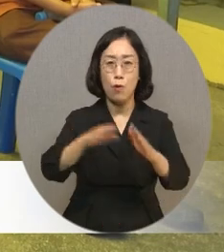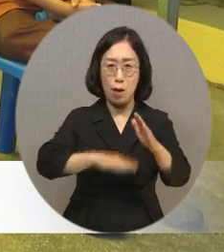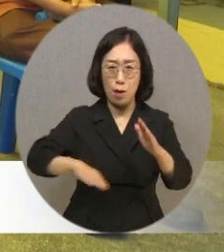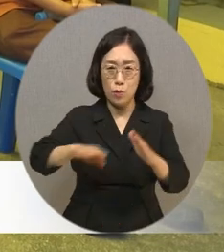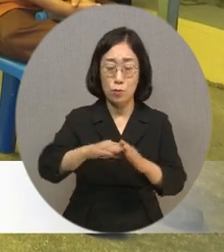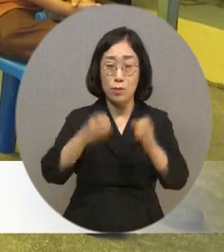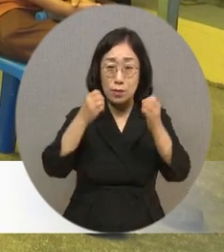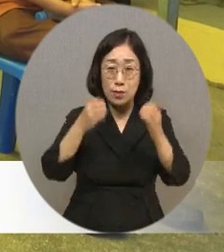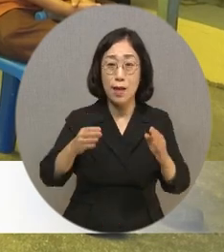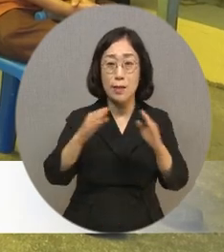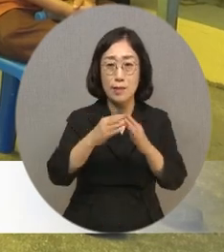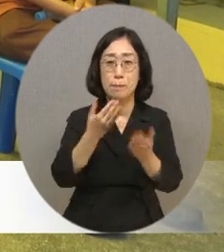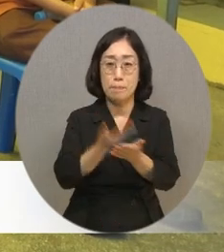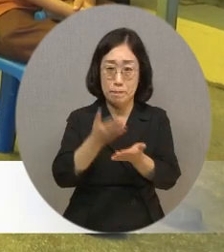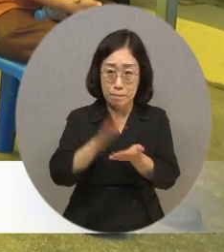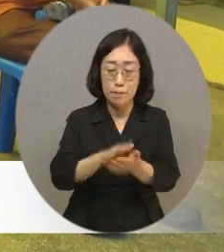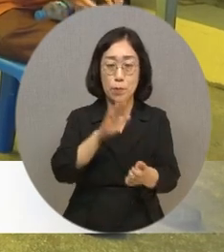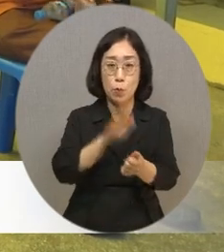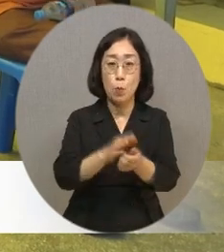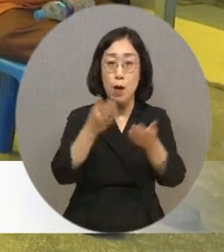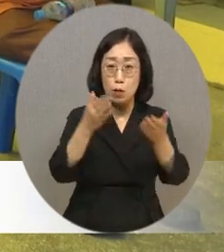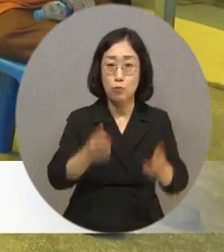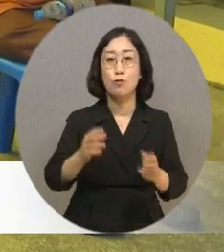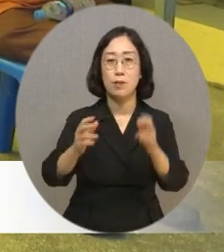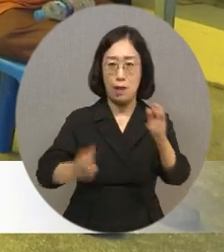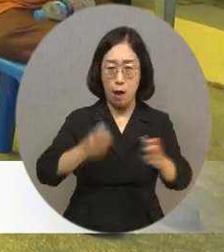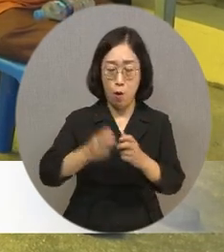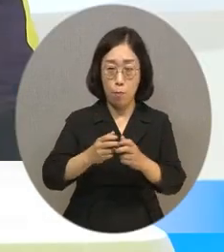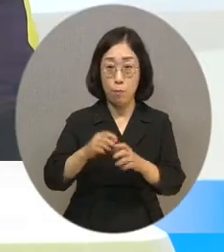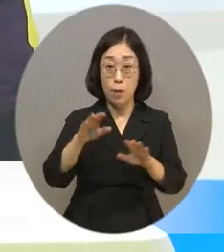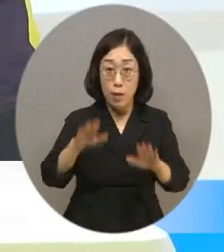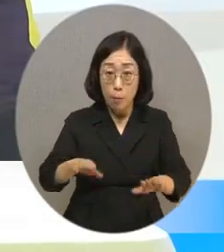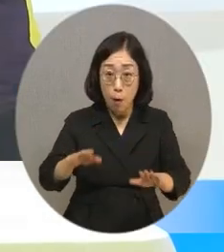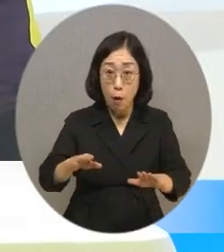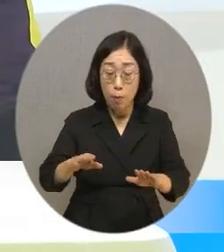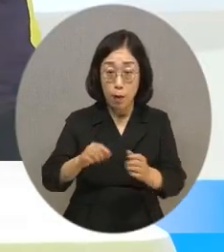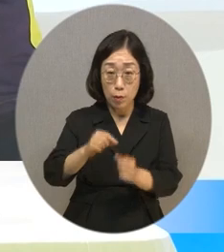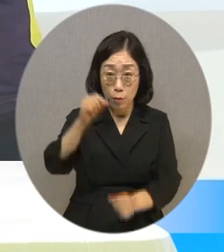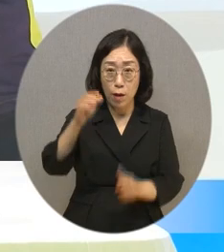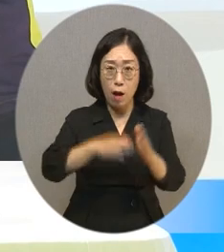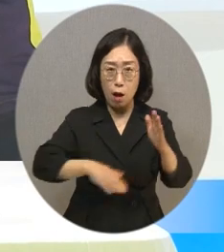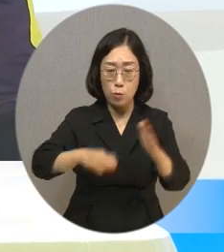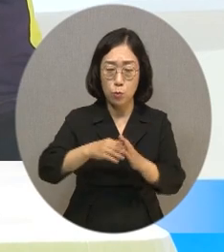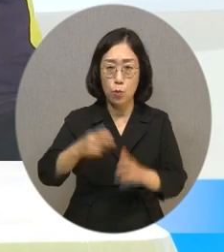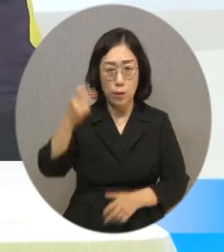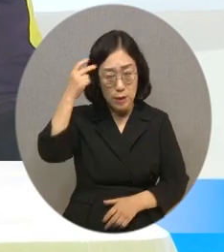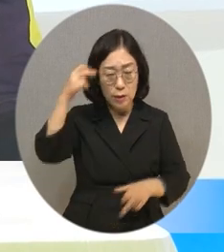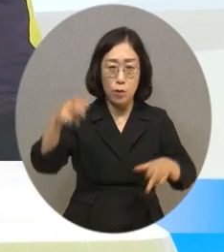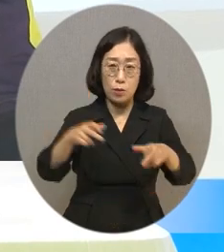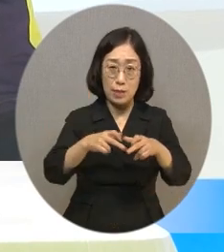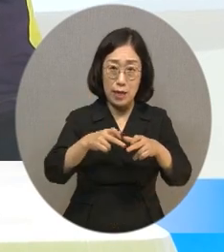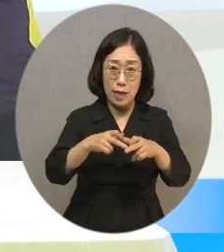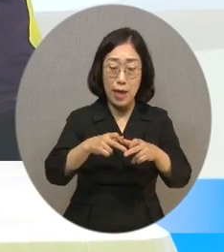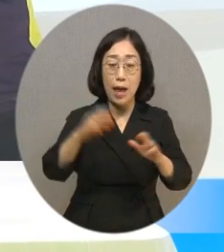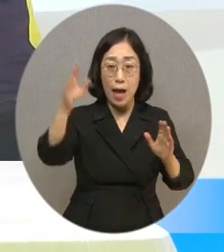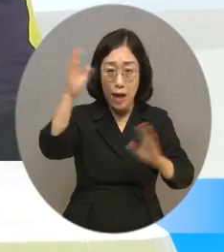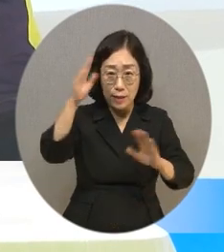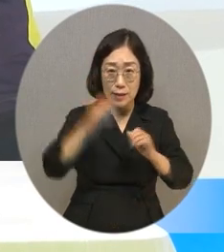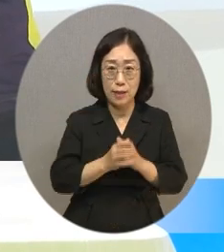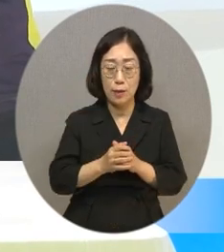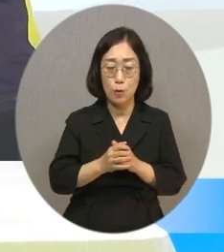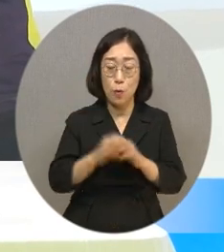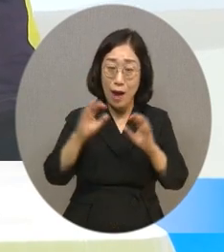보금자리를 마련해 주는 사업으로 이번 대상의 가구는 심한 지적 장애가 있는 초등학생과